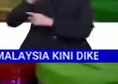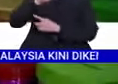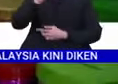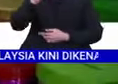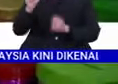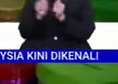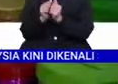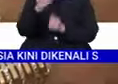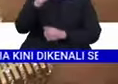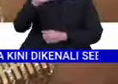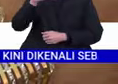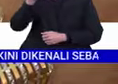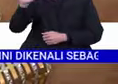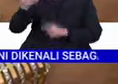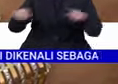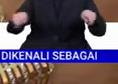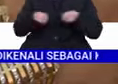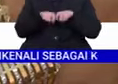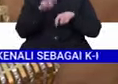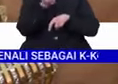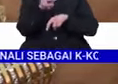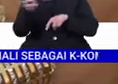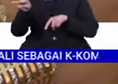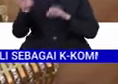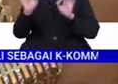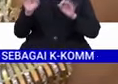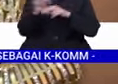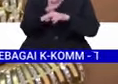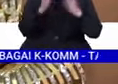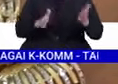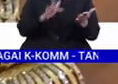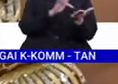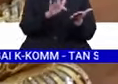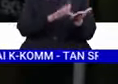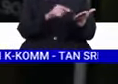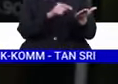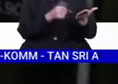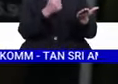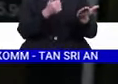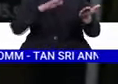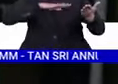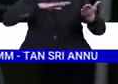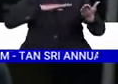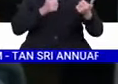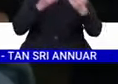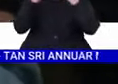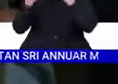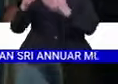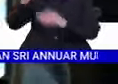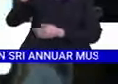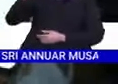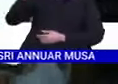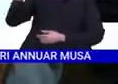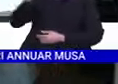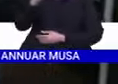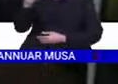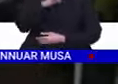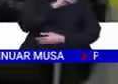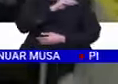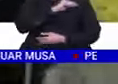mcmc ke beberapa jajahan mendapati rata-rata pengguna berpuas hati dan berterima kasih kepada mcmc dan